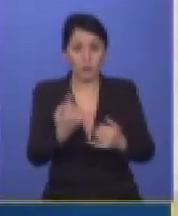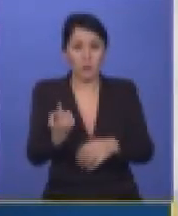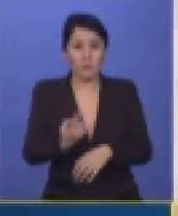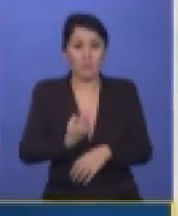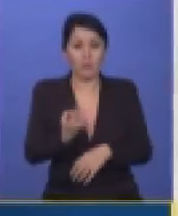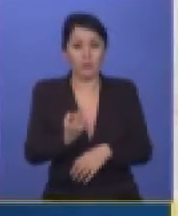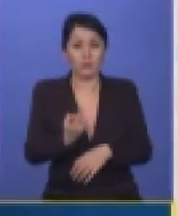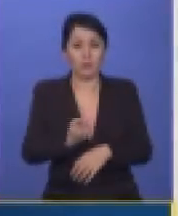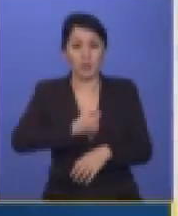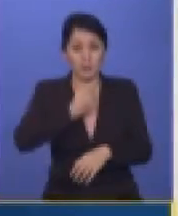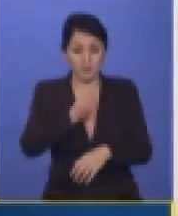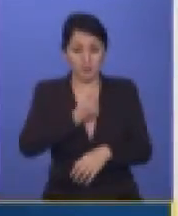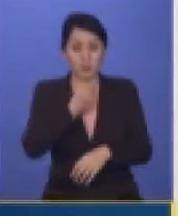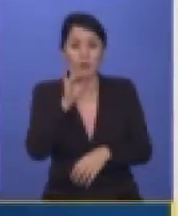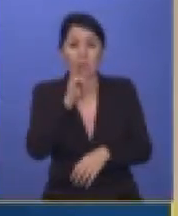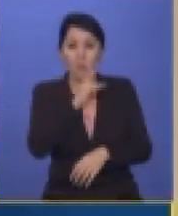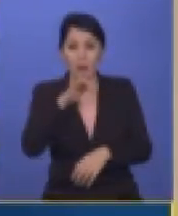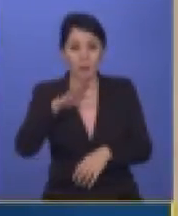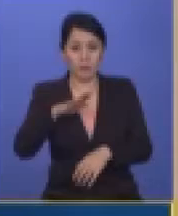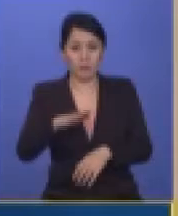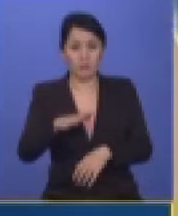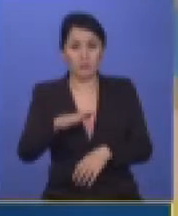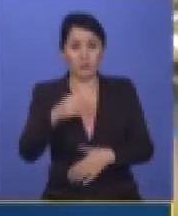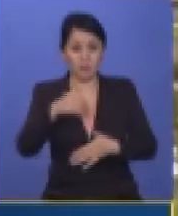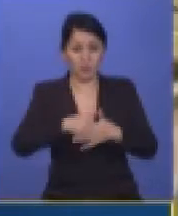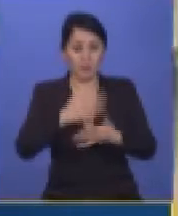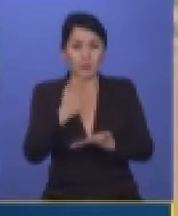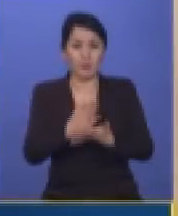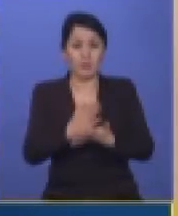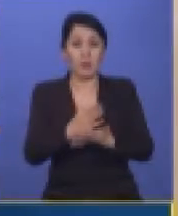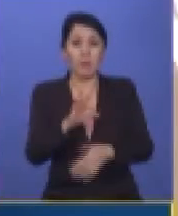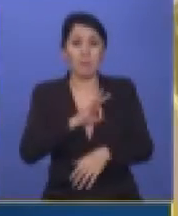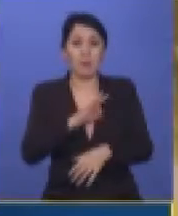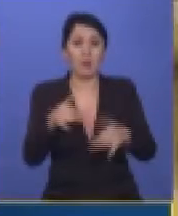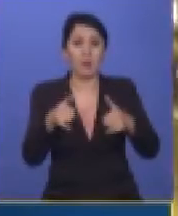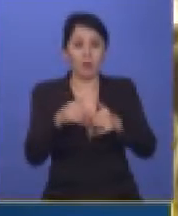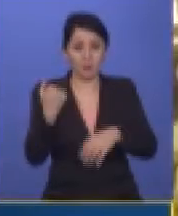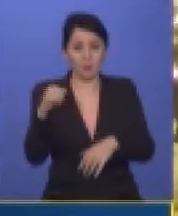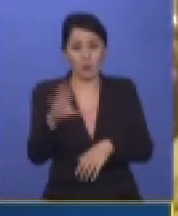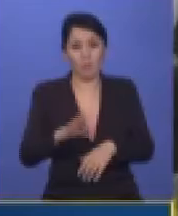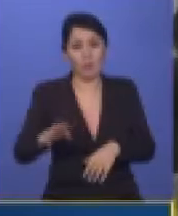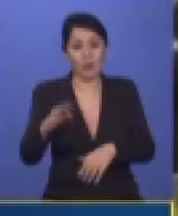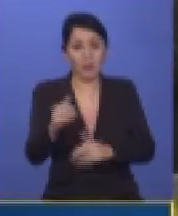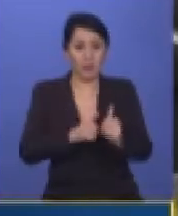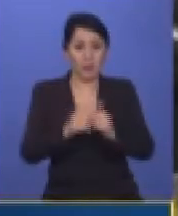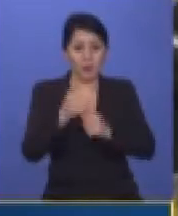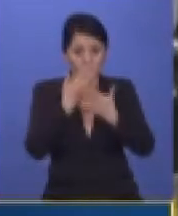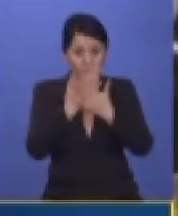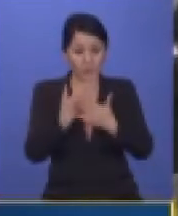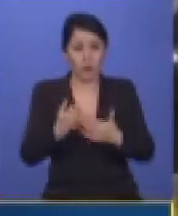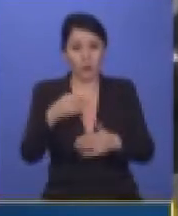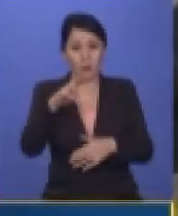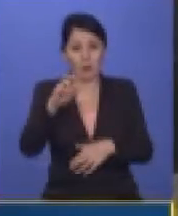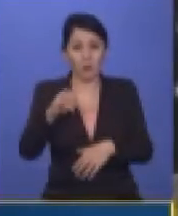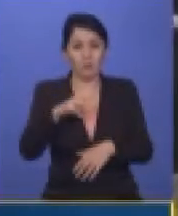здесь показывают и взрослые, и дети. У большинства в копилке медали и кубки районных и областных соревнований. Помимо любви ко льду, сельчан